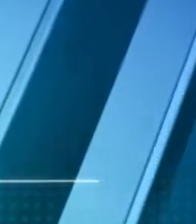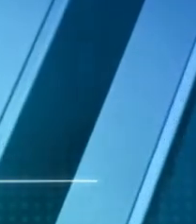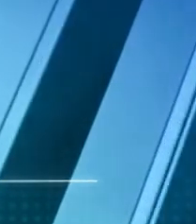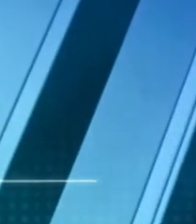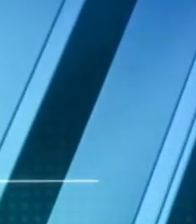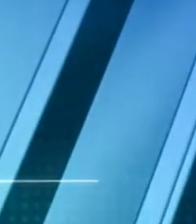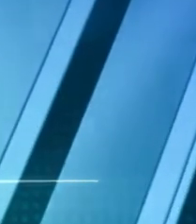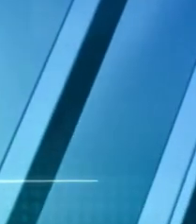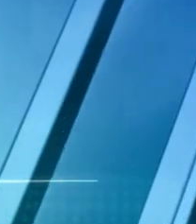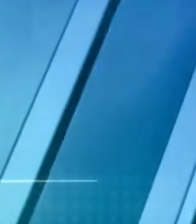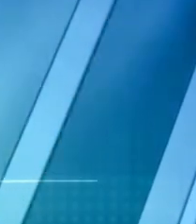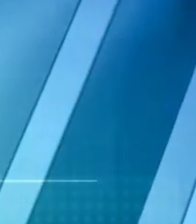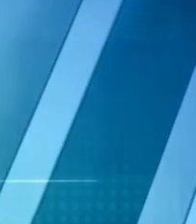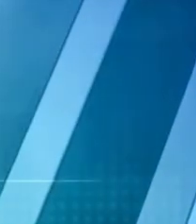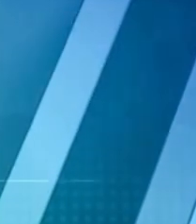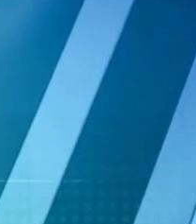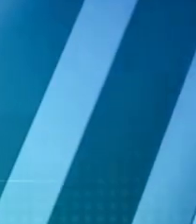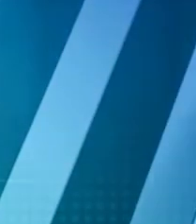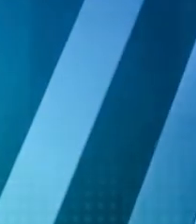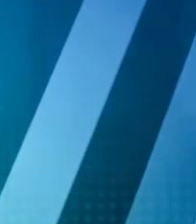МУЗЫКАЛЬНАЯ ЗАСТАВКА